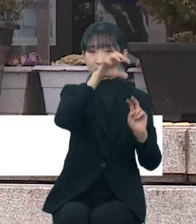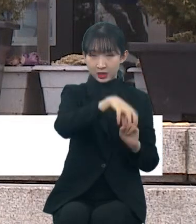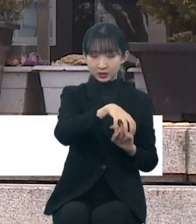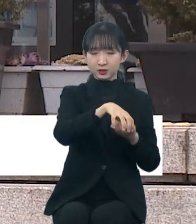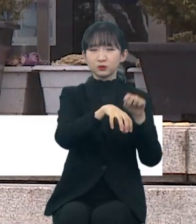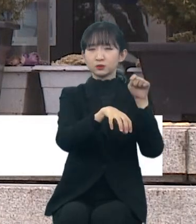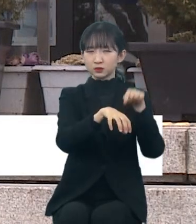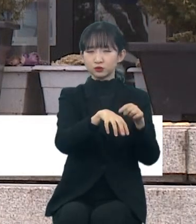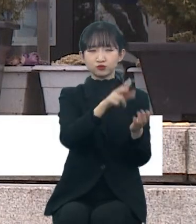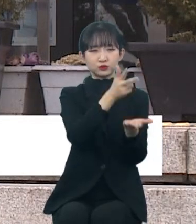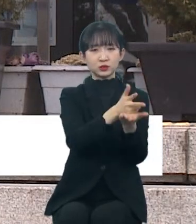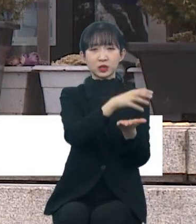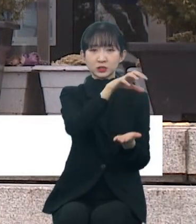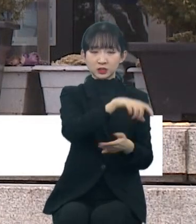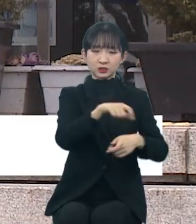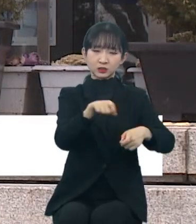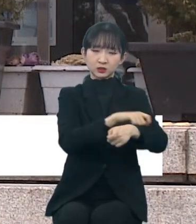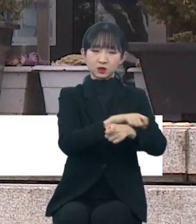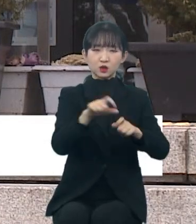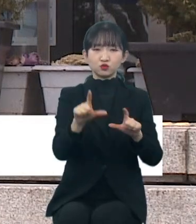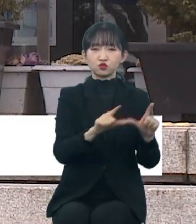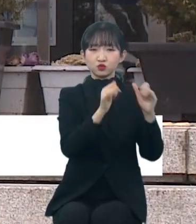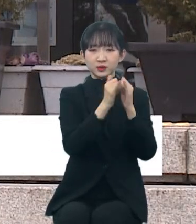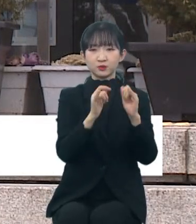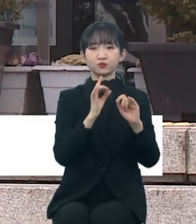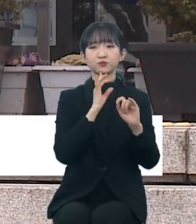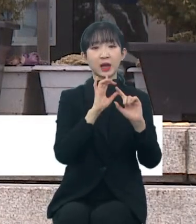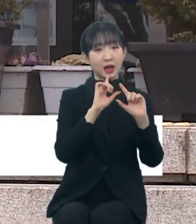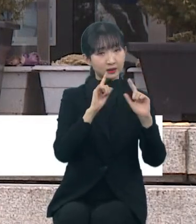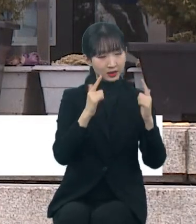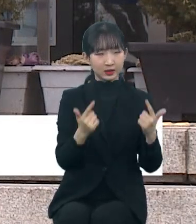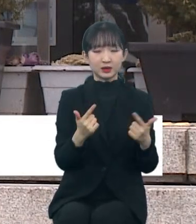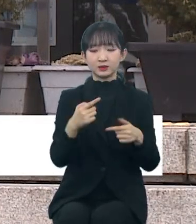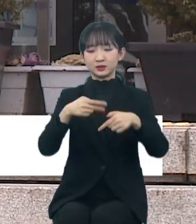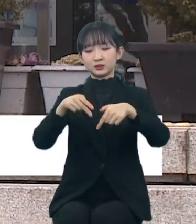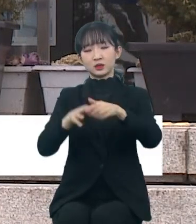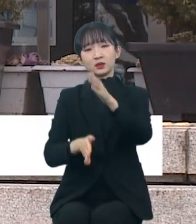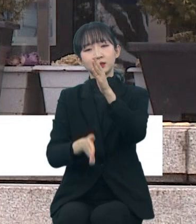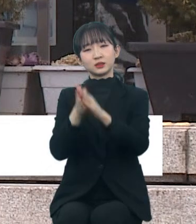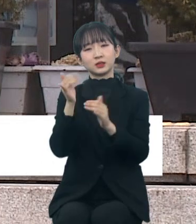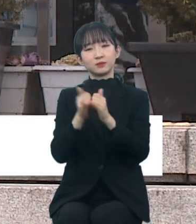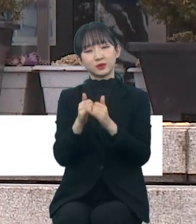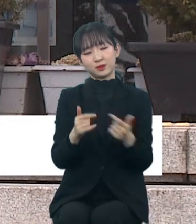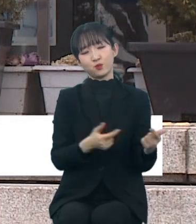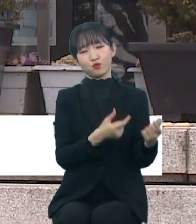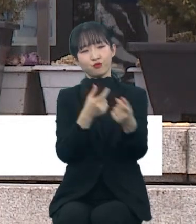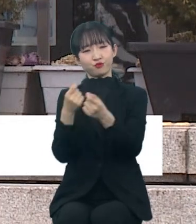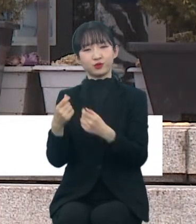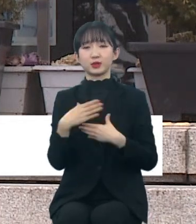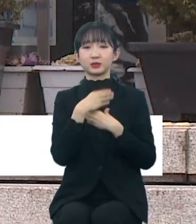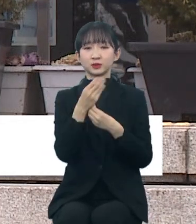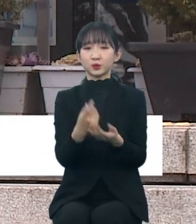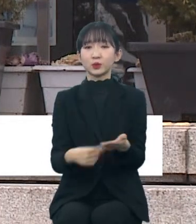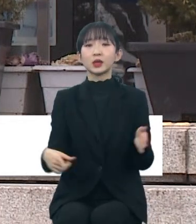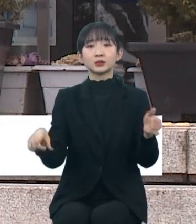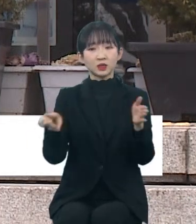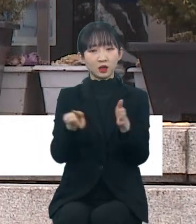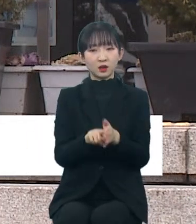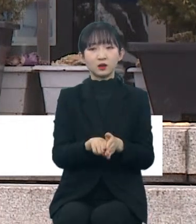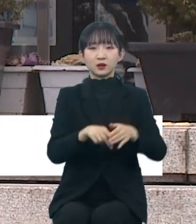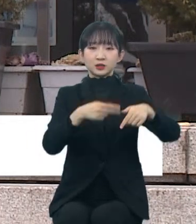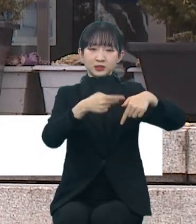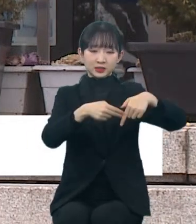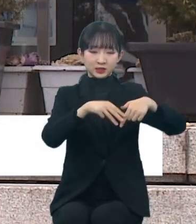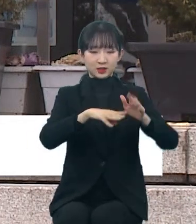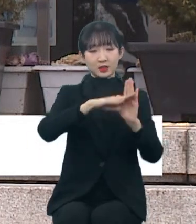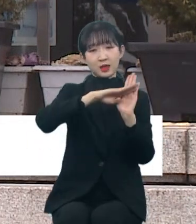지역 주민뿐만 아닌 인천 시민 모두의 안전을 위하여 인천 남항의 물류 흐름을